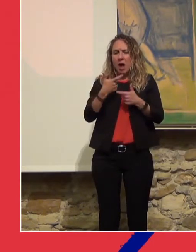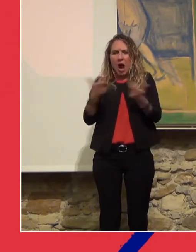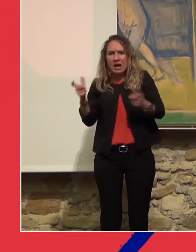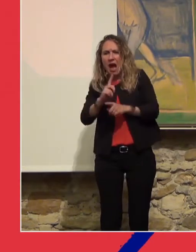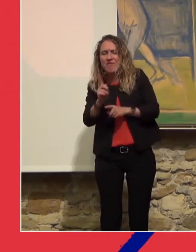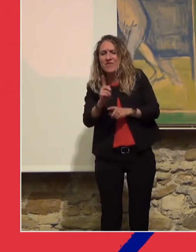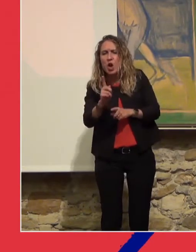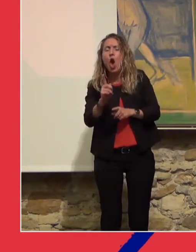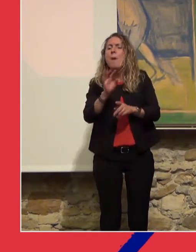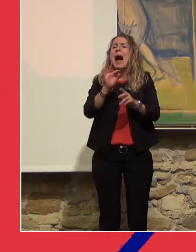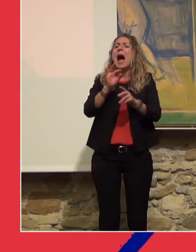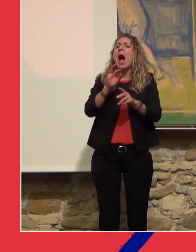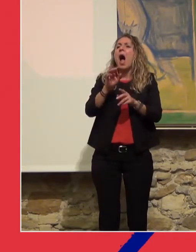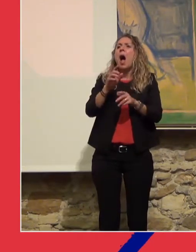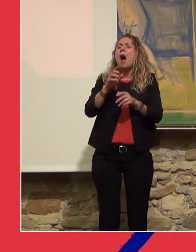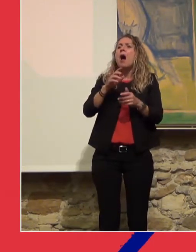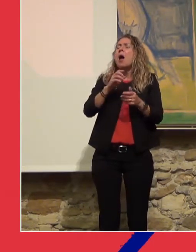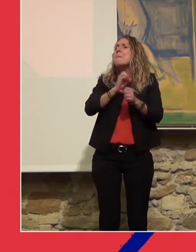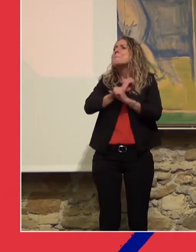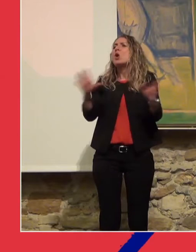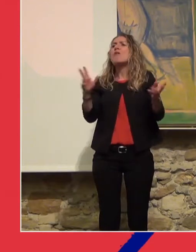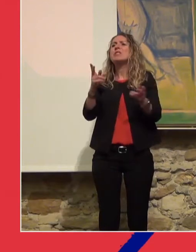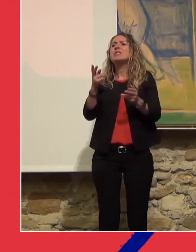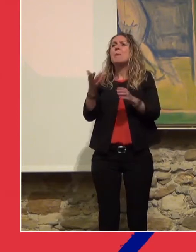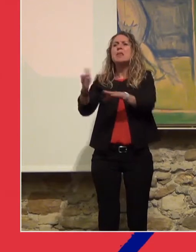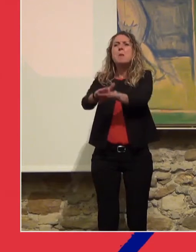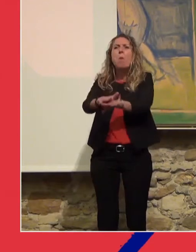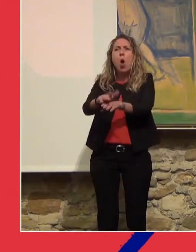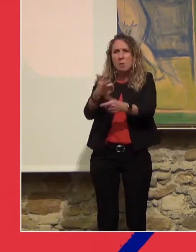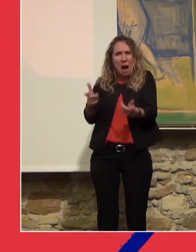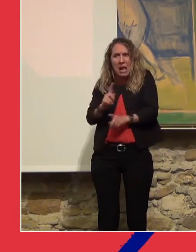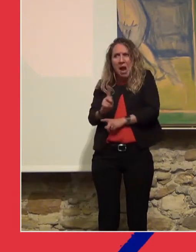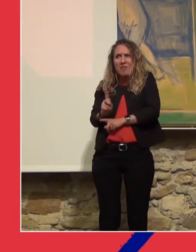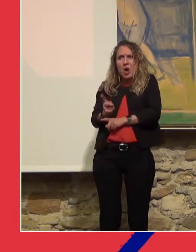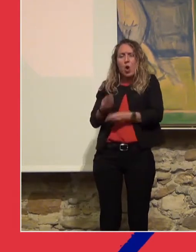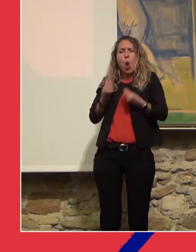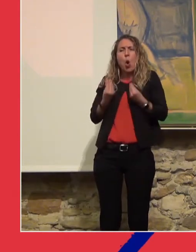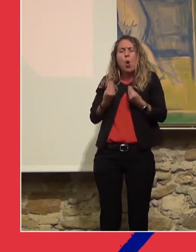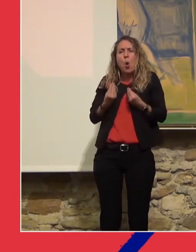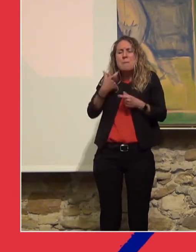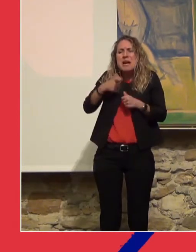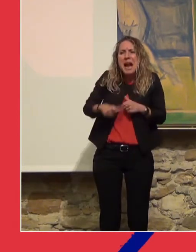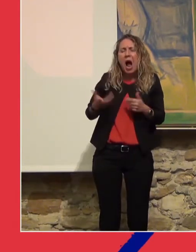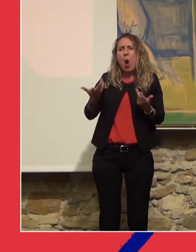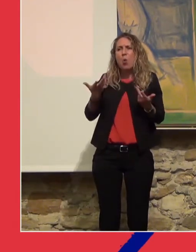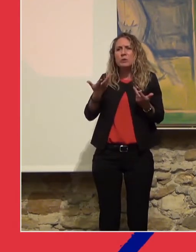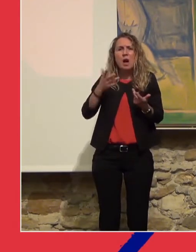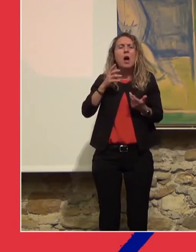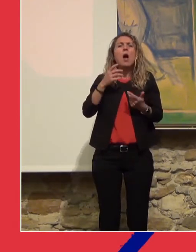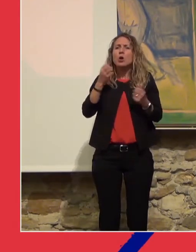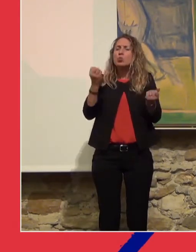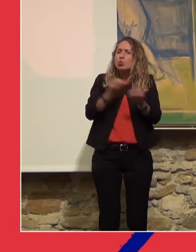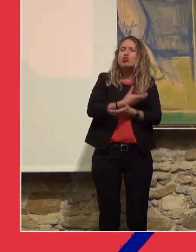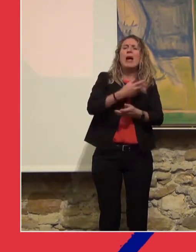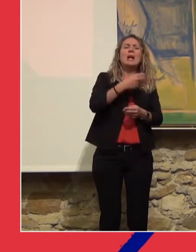morte improvvisa. L'infermiere diceva: vado di là a prendere un farmaco, tornava lì e trovava il paziente